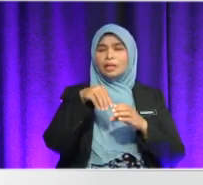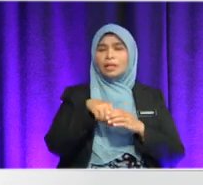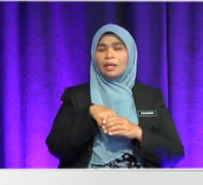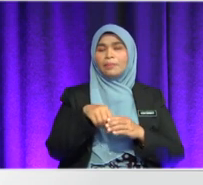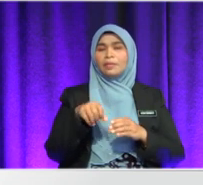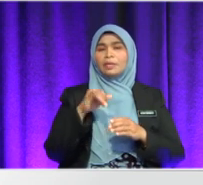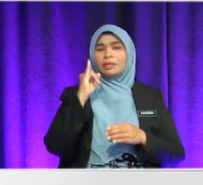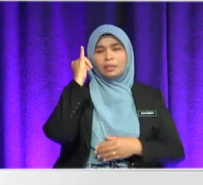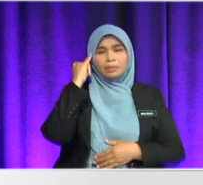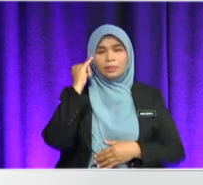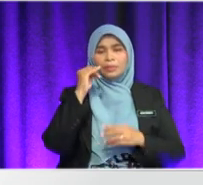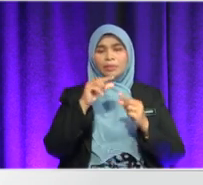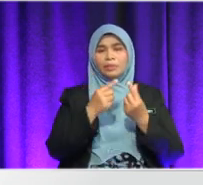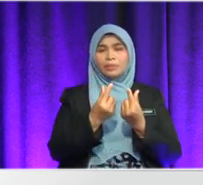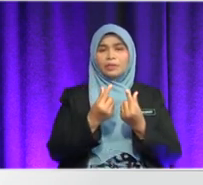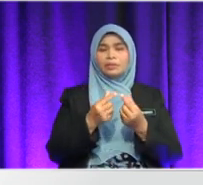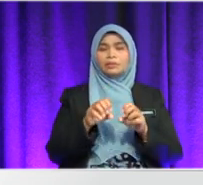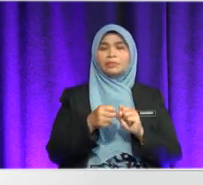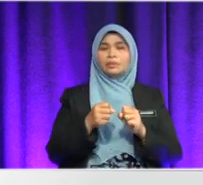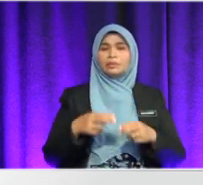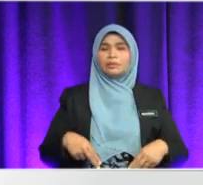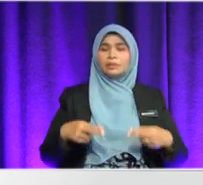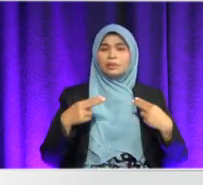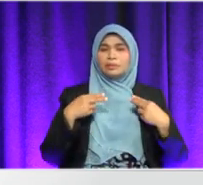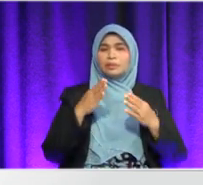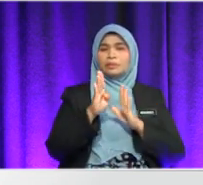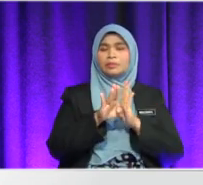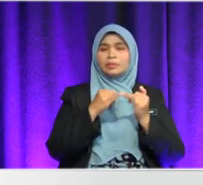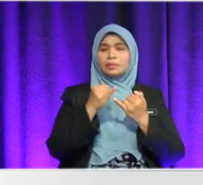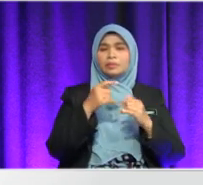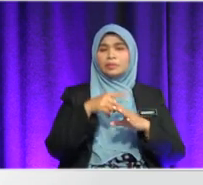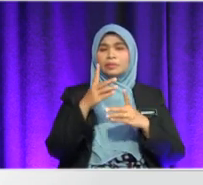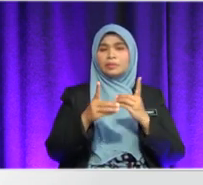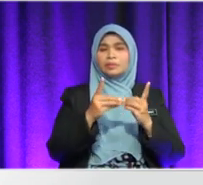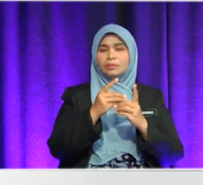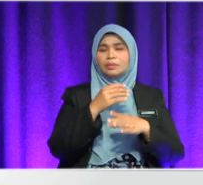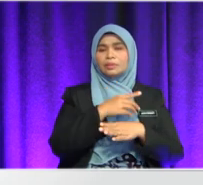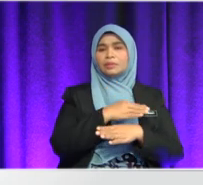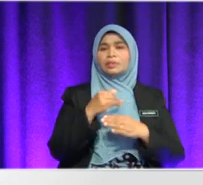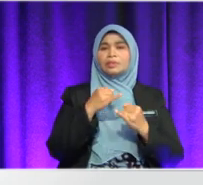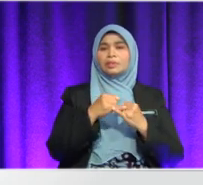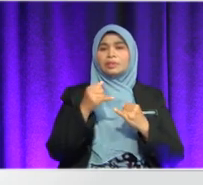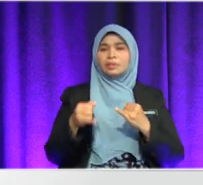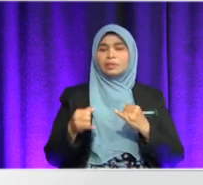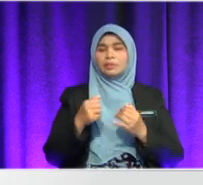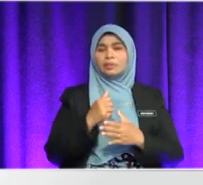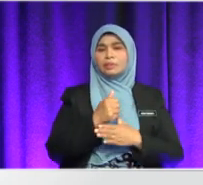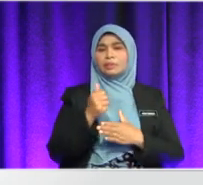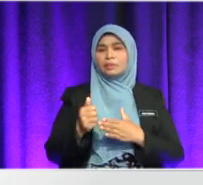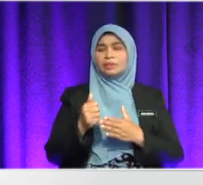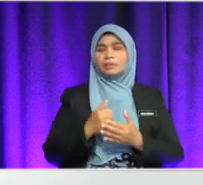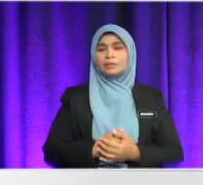Allah subhanahu wa ta'ala Oke Baik Husna jawabannya sangat-sangat tepat 4 merekah